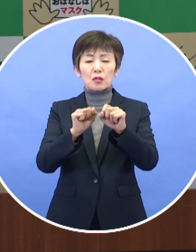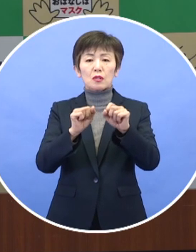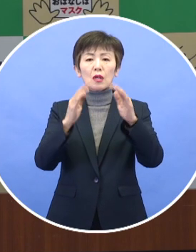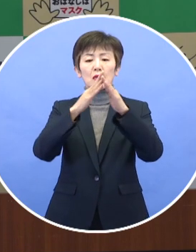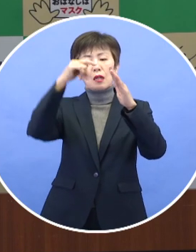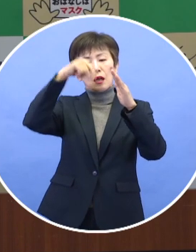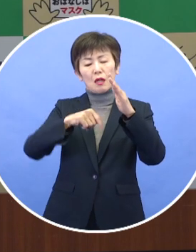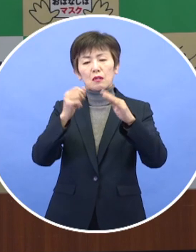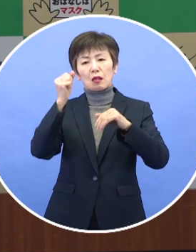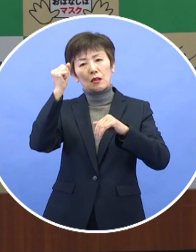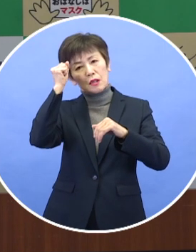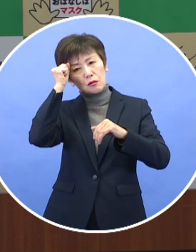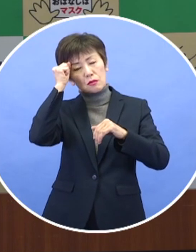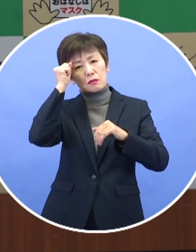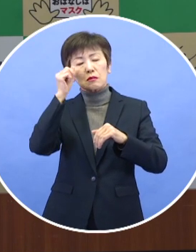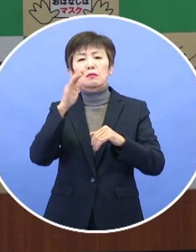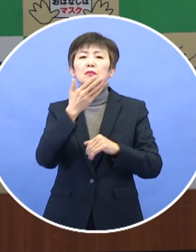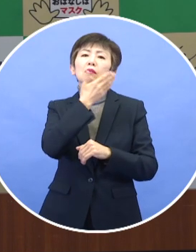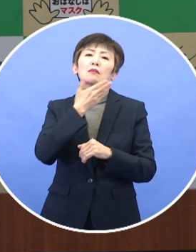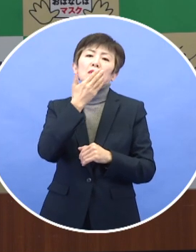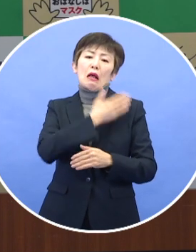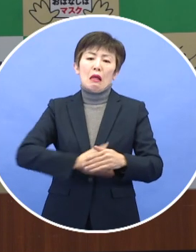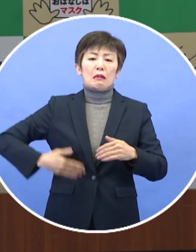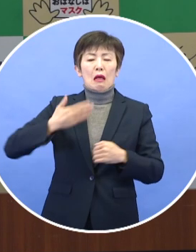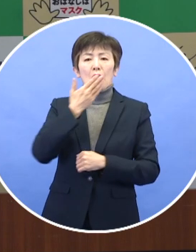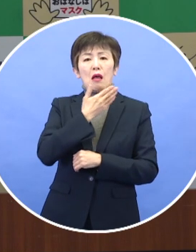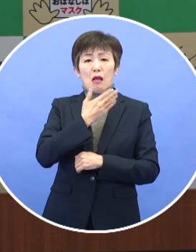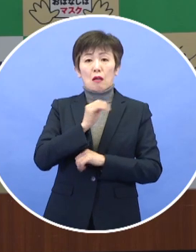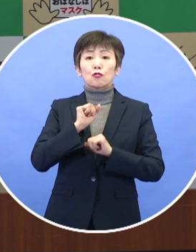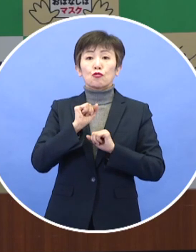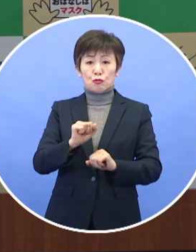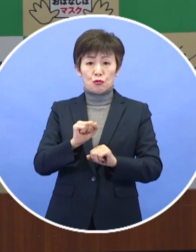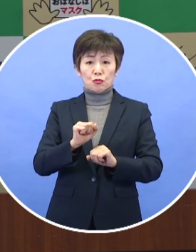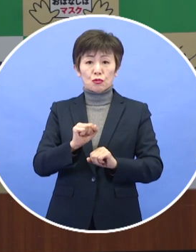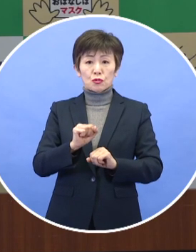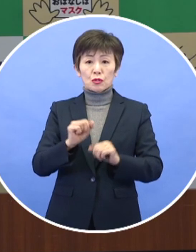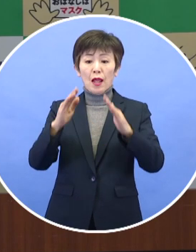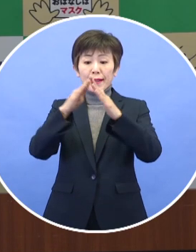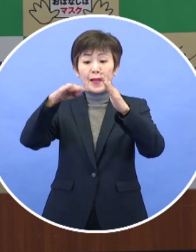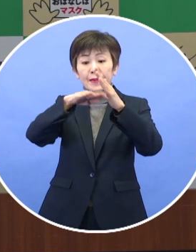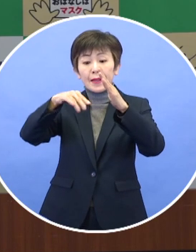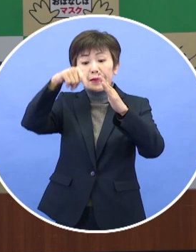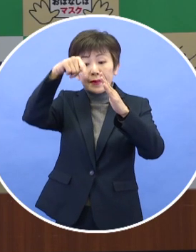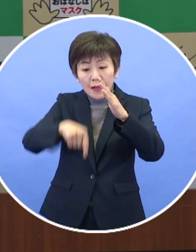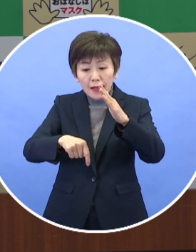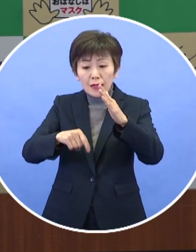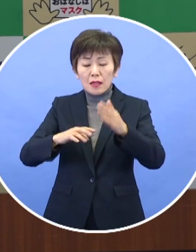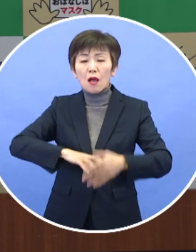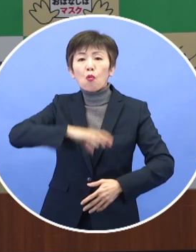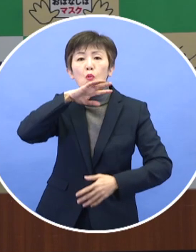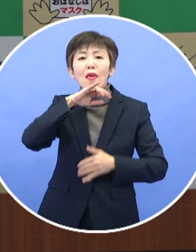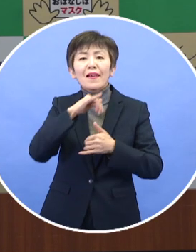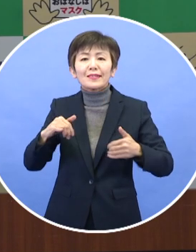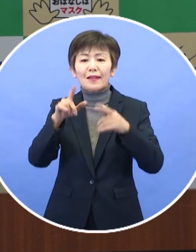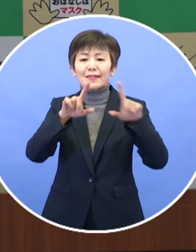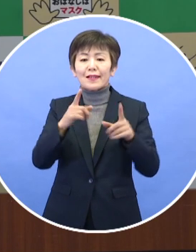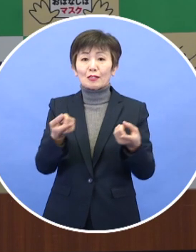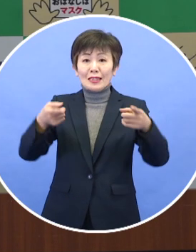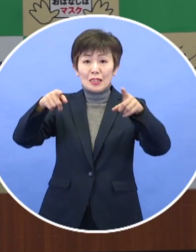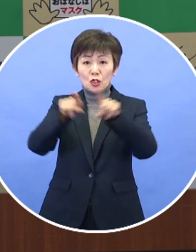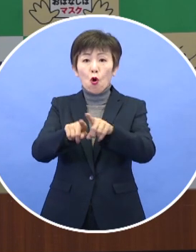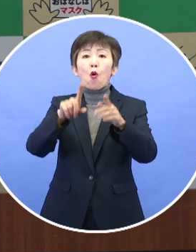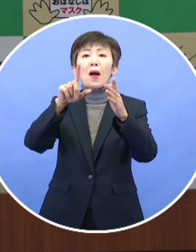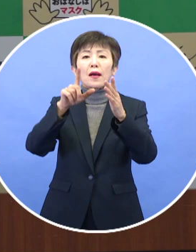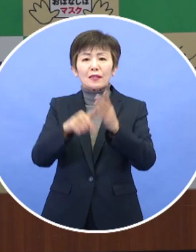していただく、それから周りの皆さんもご家庭に高齢者がいらっしゃる場合には、おじいちゃんおばあちゃんの前ではマスクを